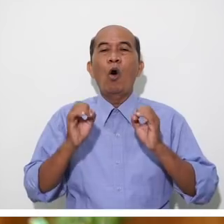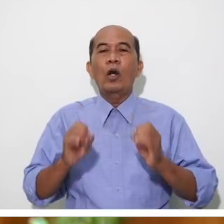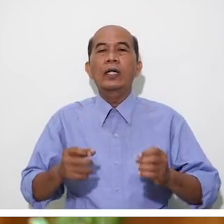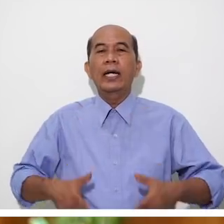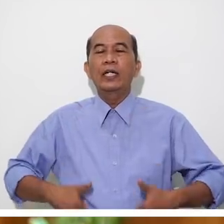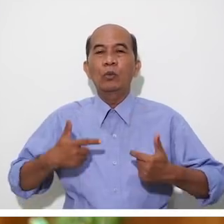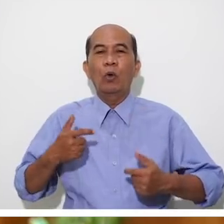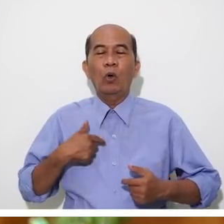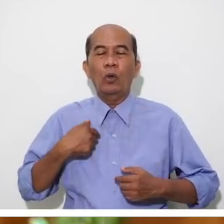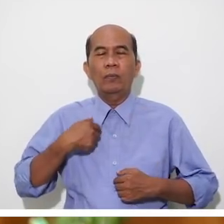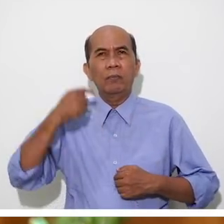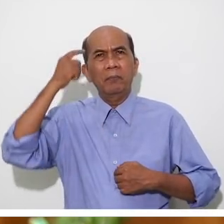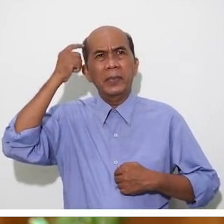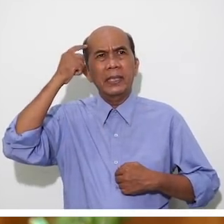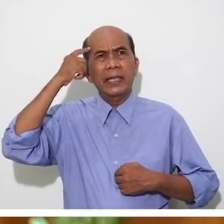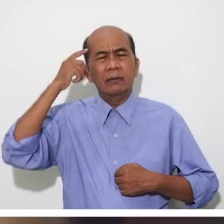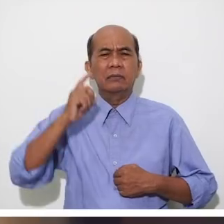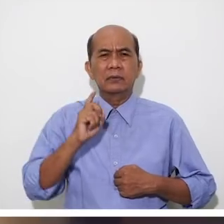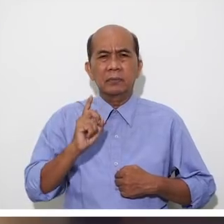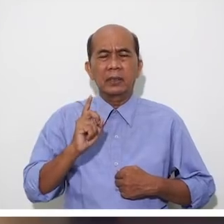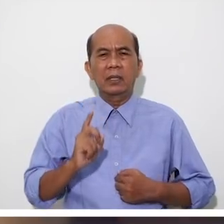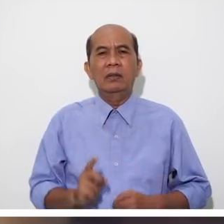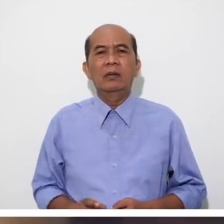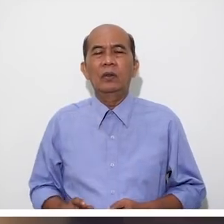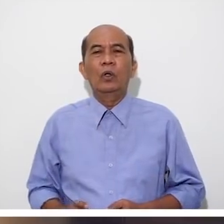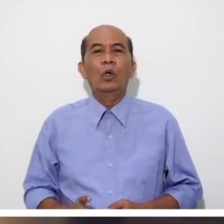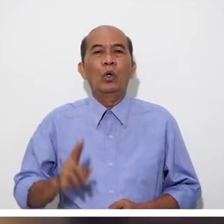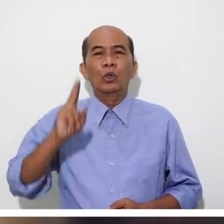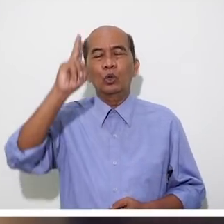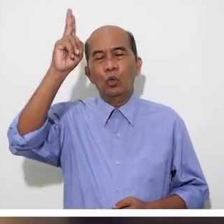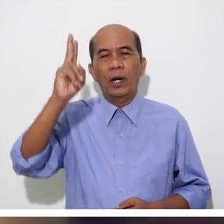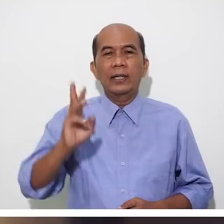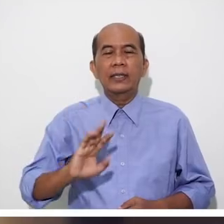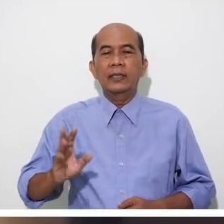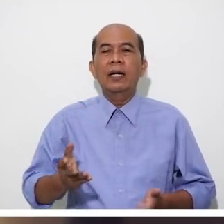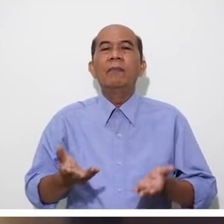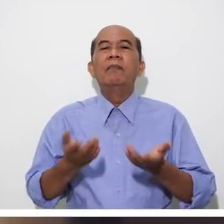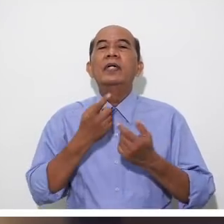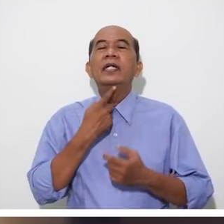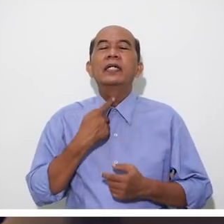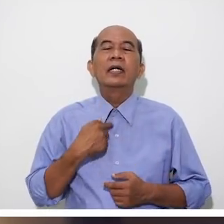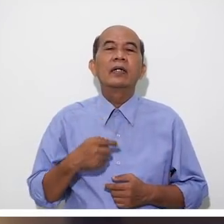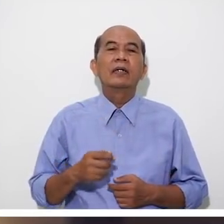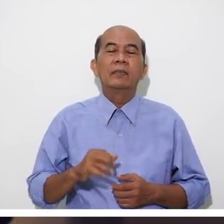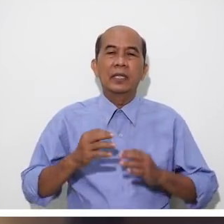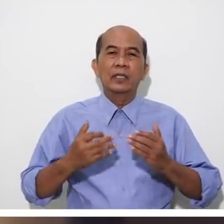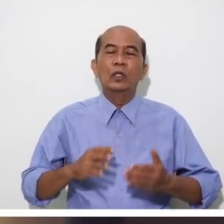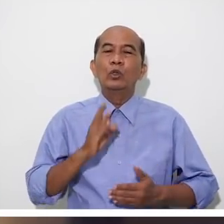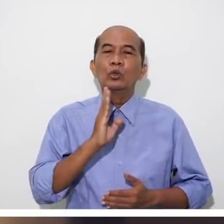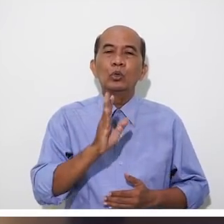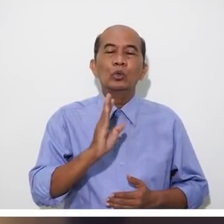hanya dikendalikan oleh pikiranmu semata. Tuhan tidak menghendaki engkau menjadi orang yang sungguh-sungguh membiarkan